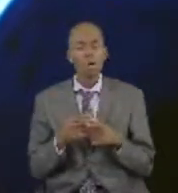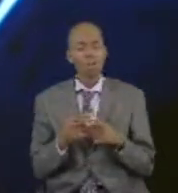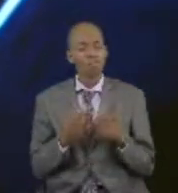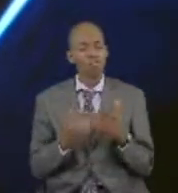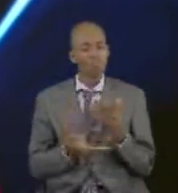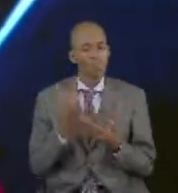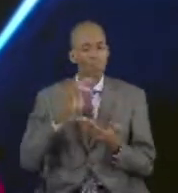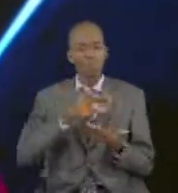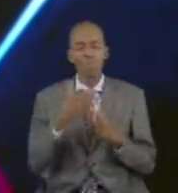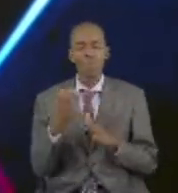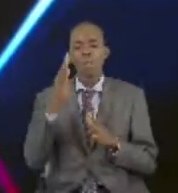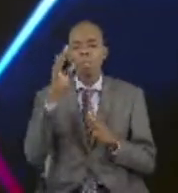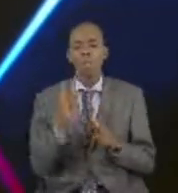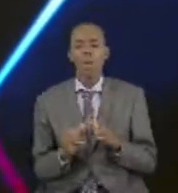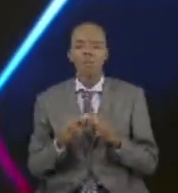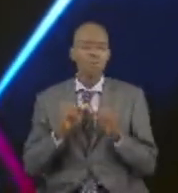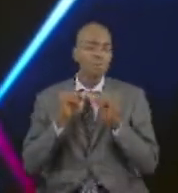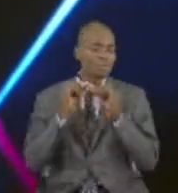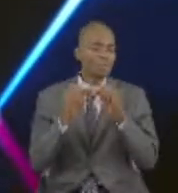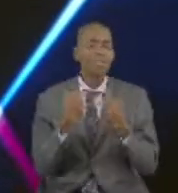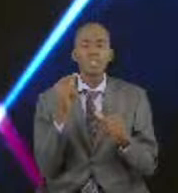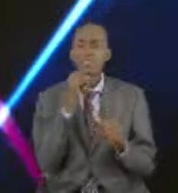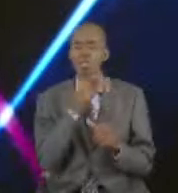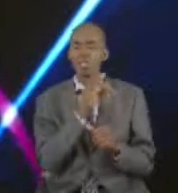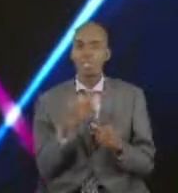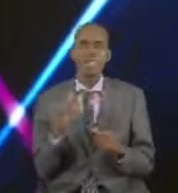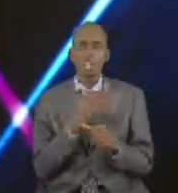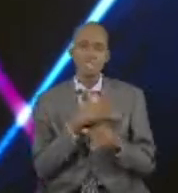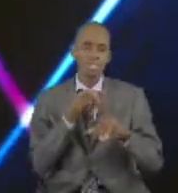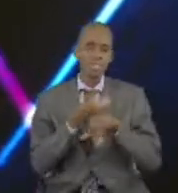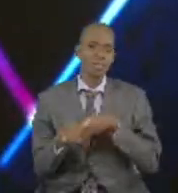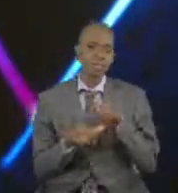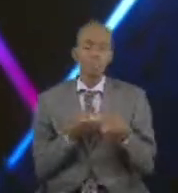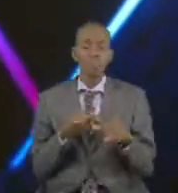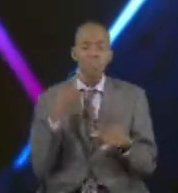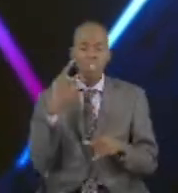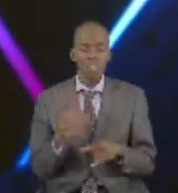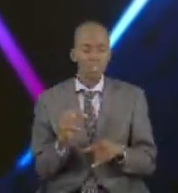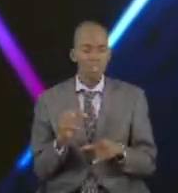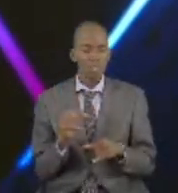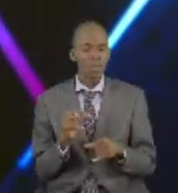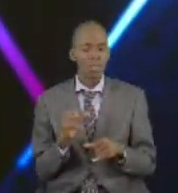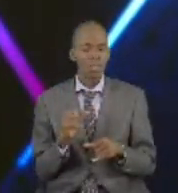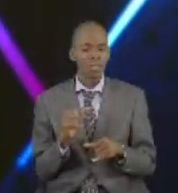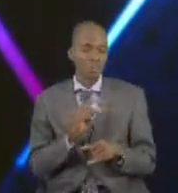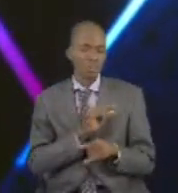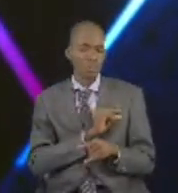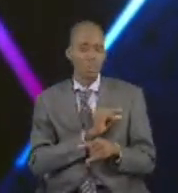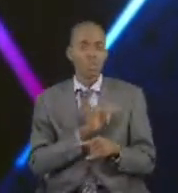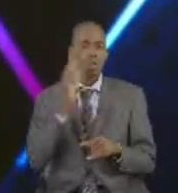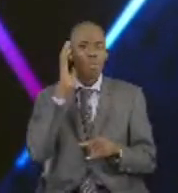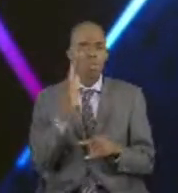mourante, rendue morte par le mensonge habituel, la tromperie habituelle. La conscience va